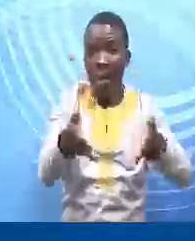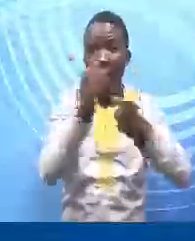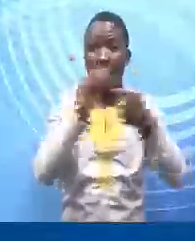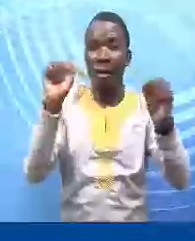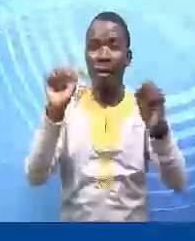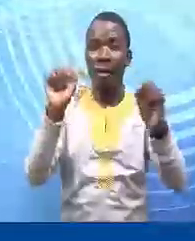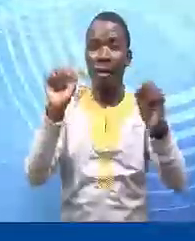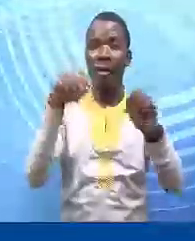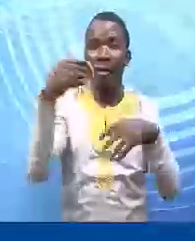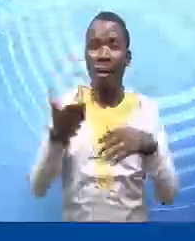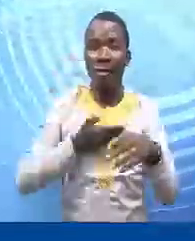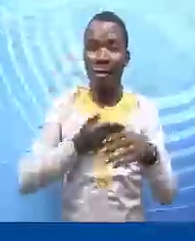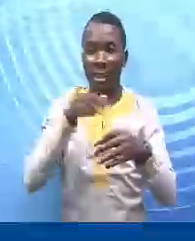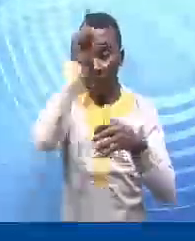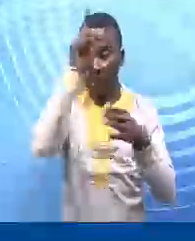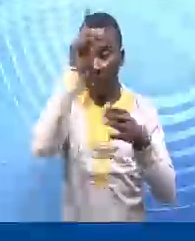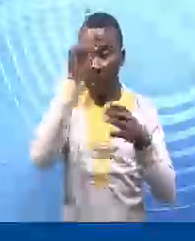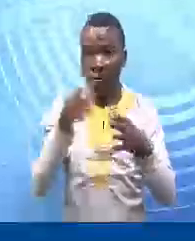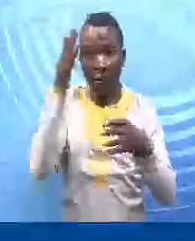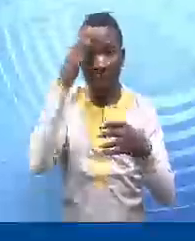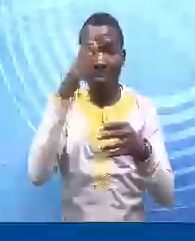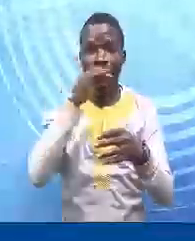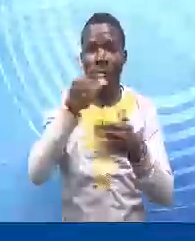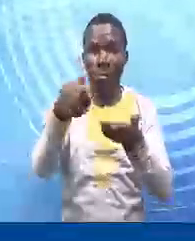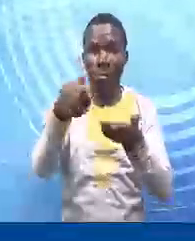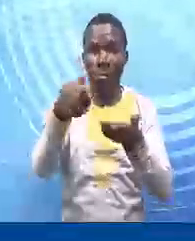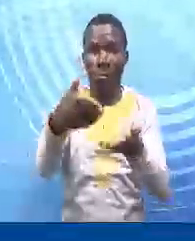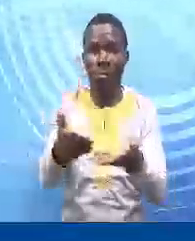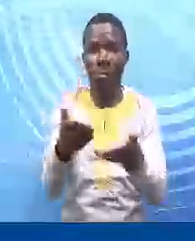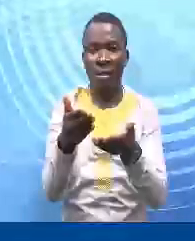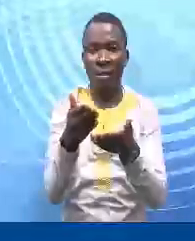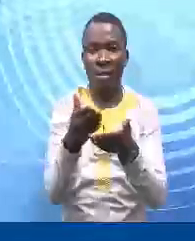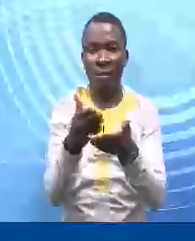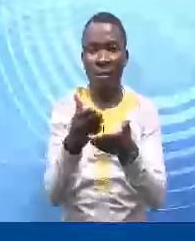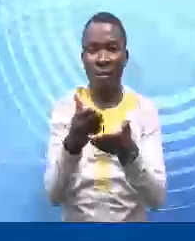inyuma, bakagira abaturage babizi babuze. Nimuracyoba rwose ndayumva